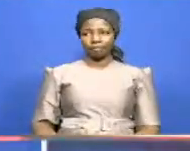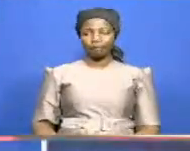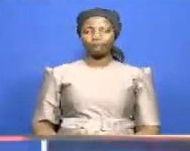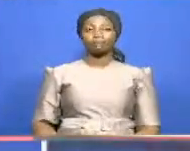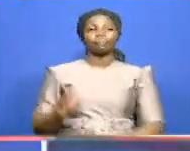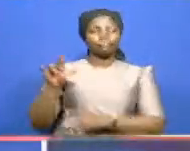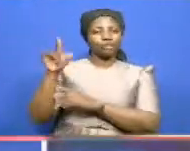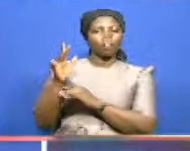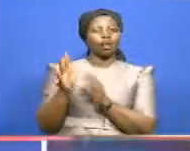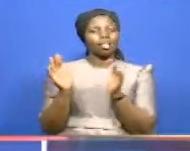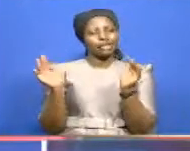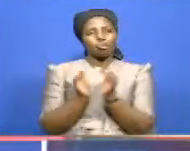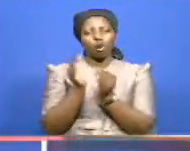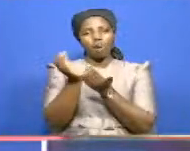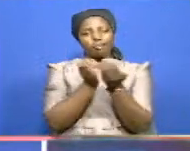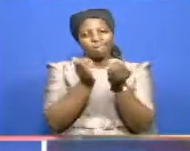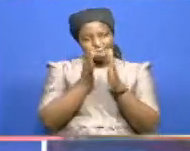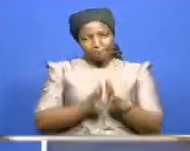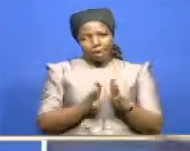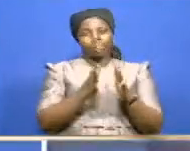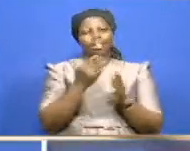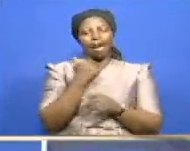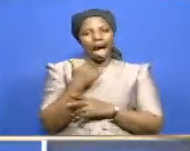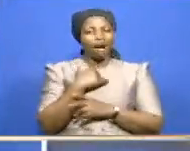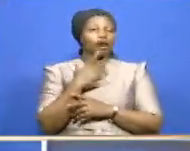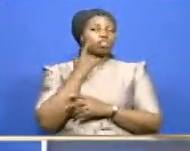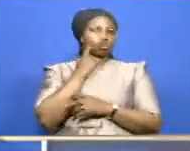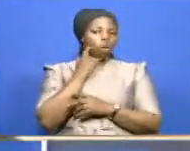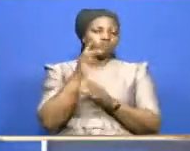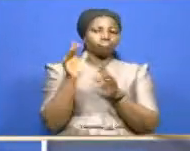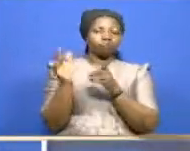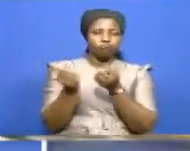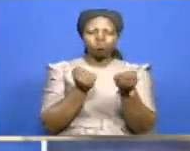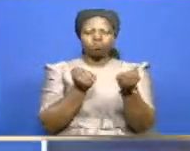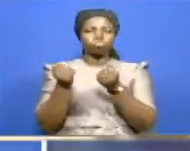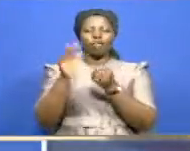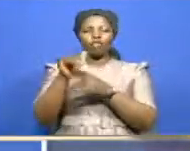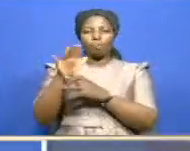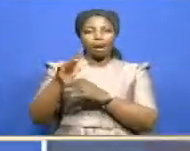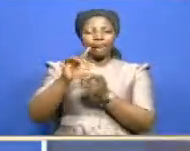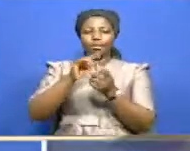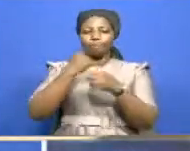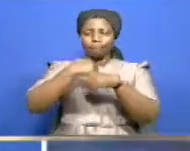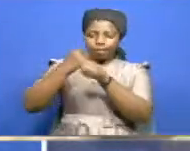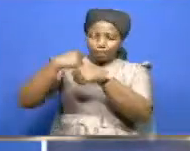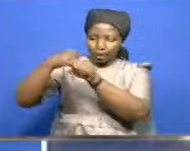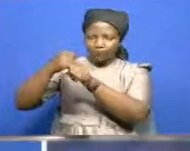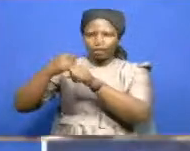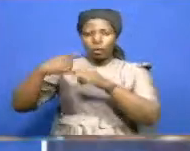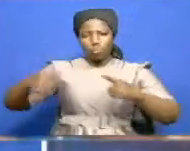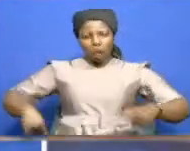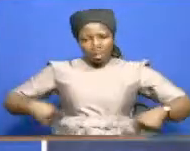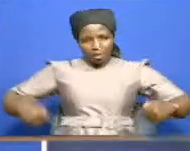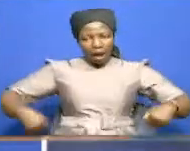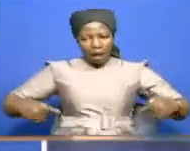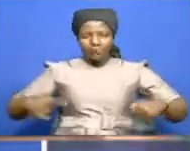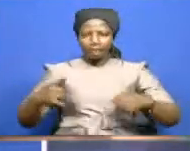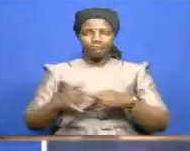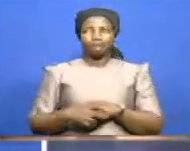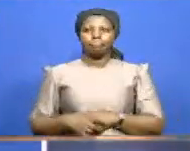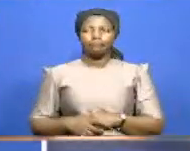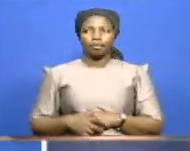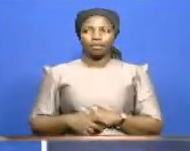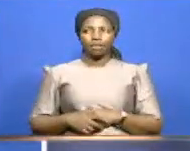He is a small-scale trader and runs a mobile shop from his modified wheelchair. Mimi nilikuwa nyumbani, nilizaliwa hivi. Mimi hata